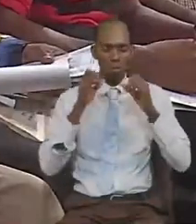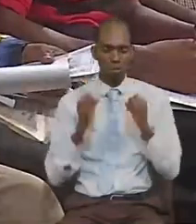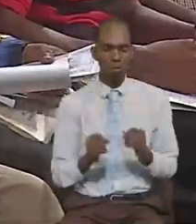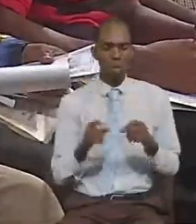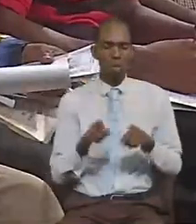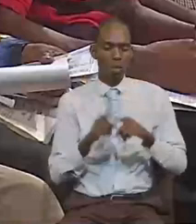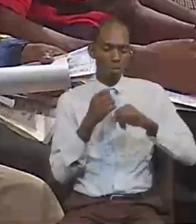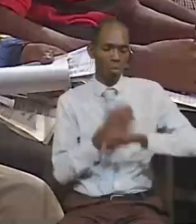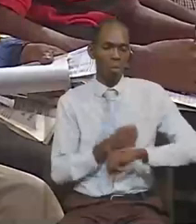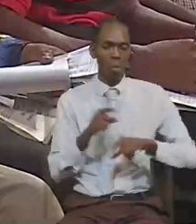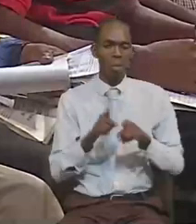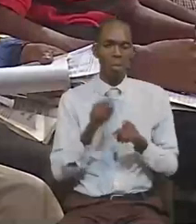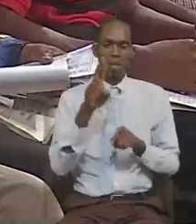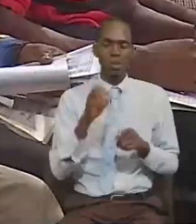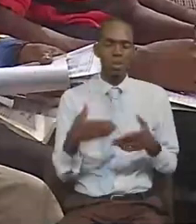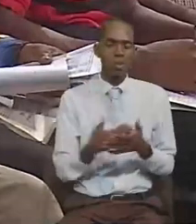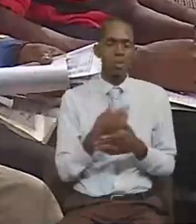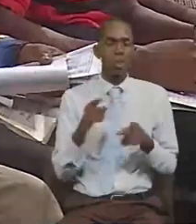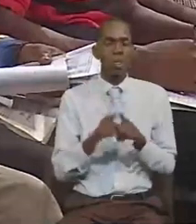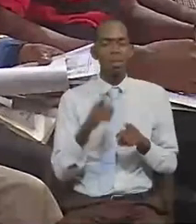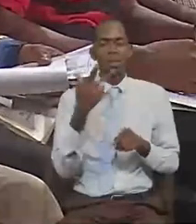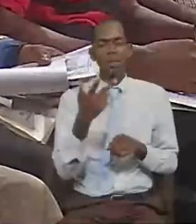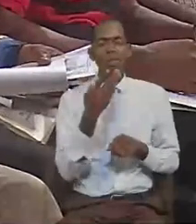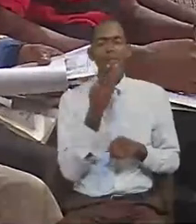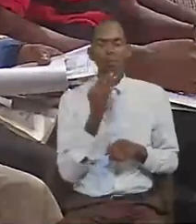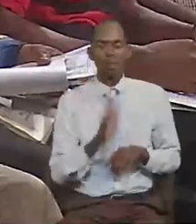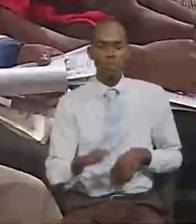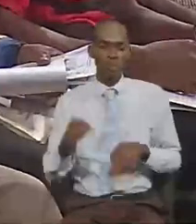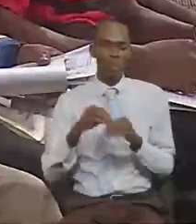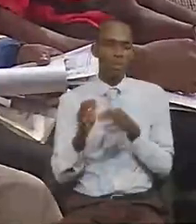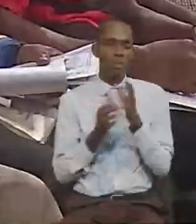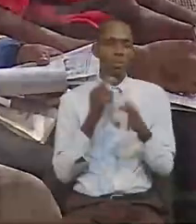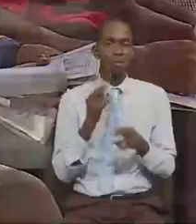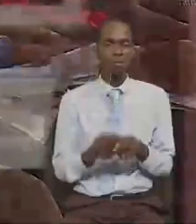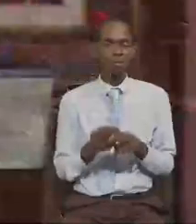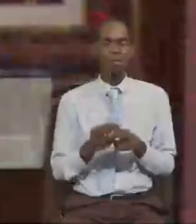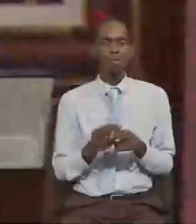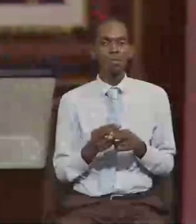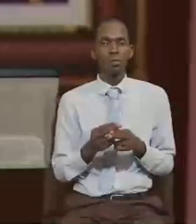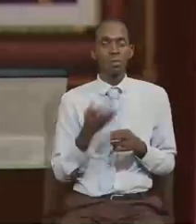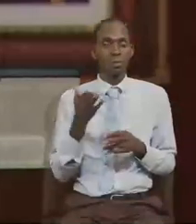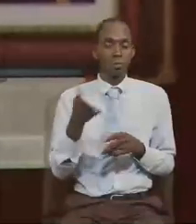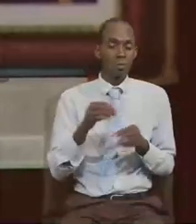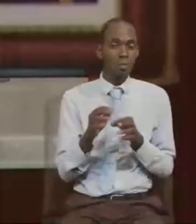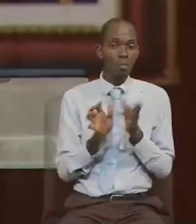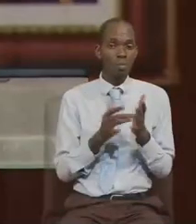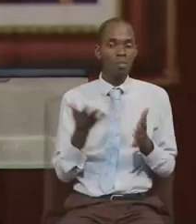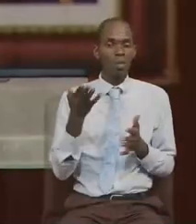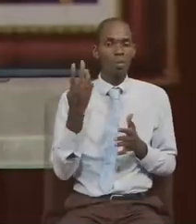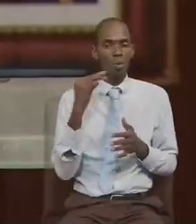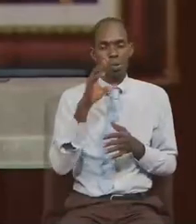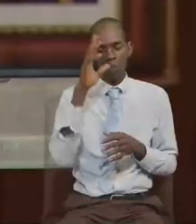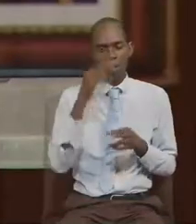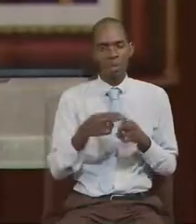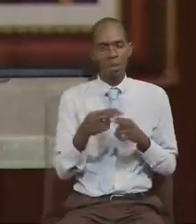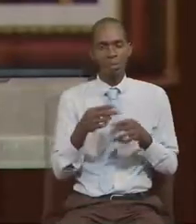comme Shadrach, Meshach et Abednego. Dans la Bible, il y avait Daniel. Il allait dans la fosse aux lions. Il y